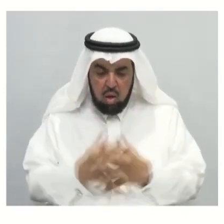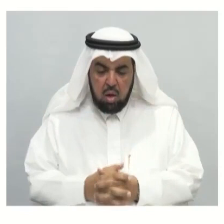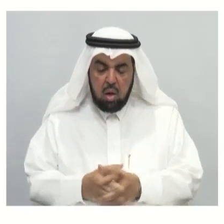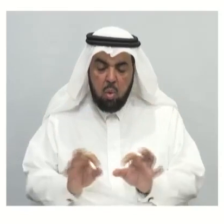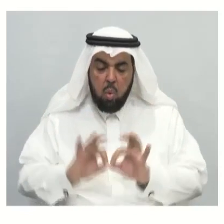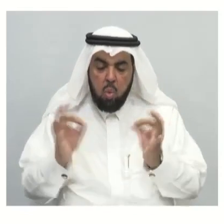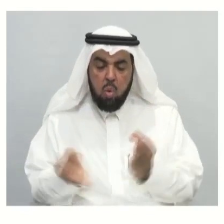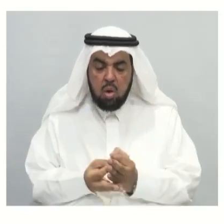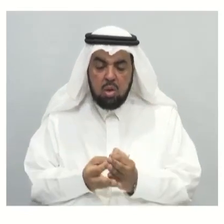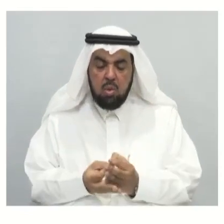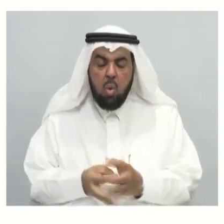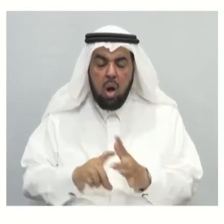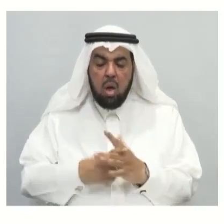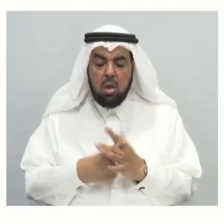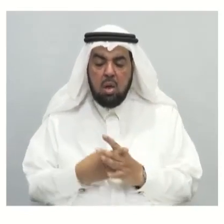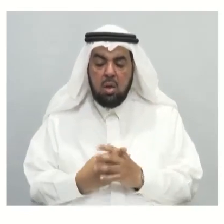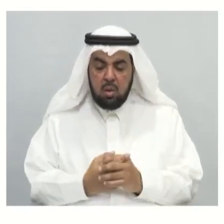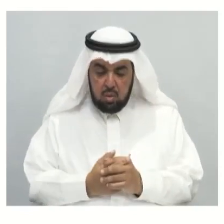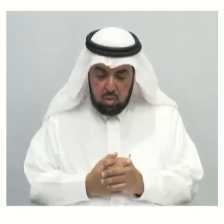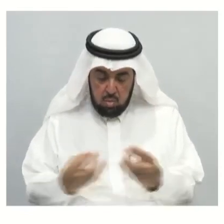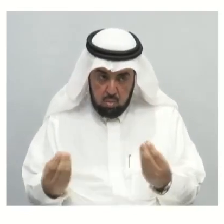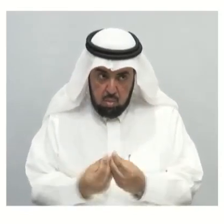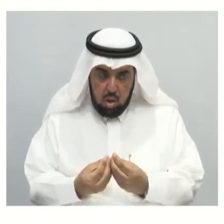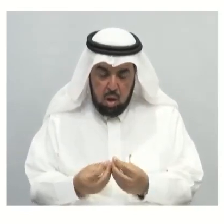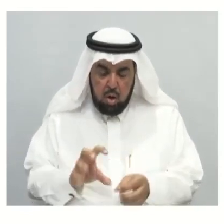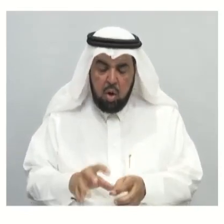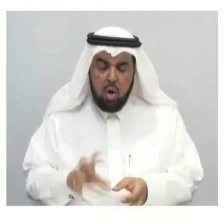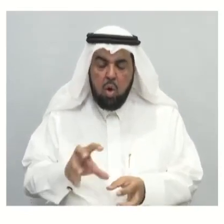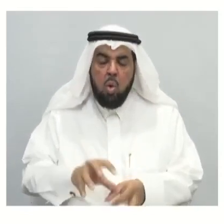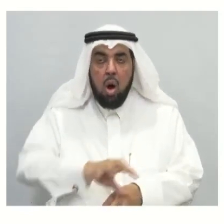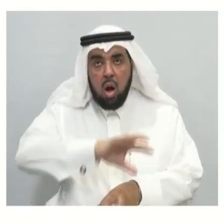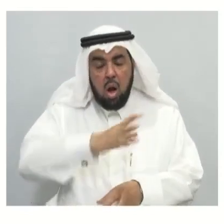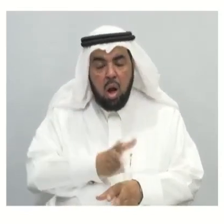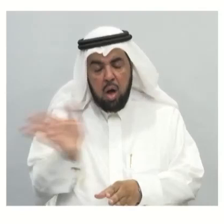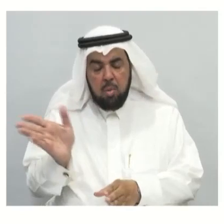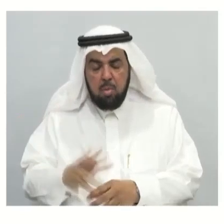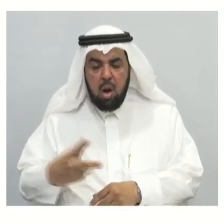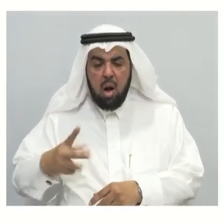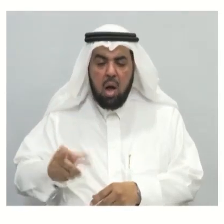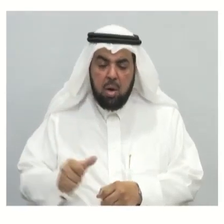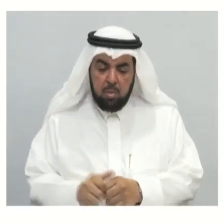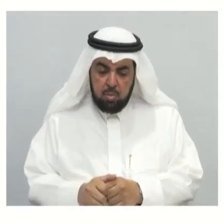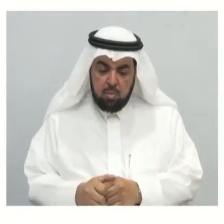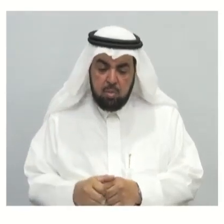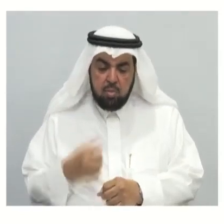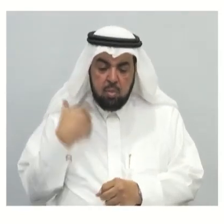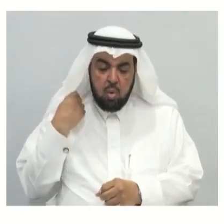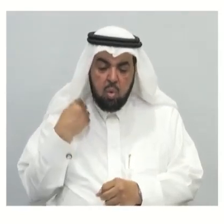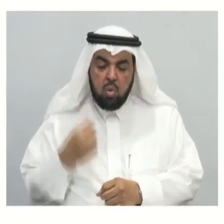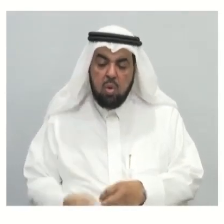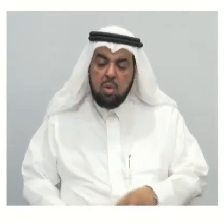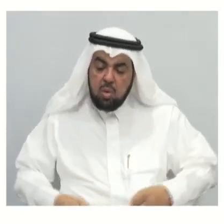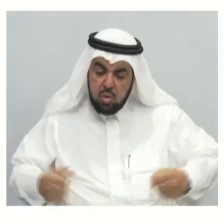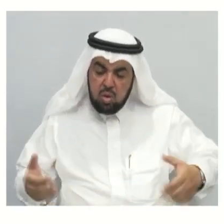والاجتماعيه وايضا التقنيه مع من مع الغرب وايضا من اهداف